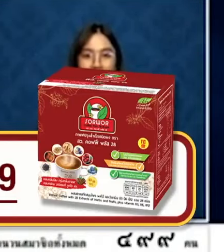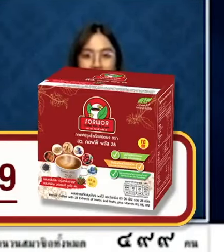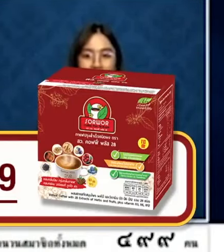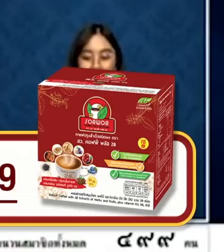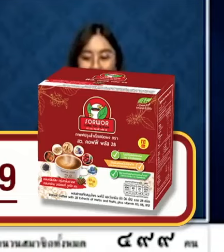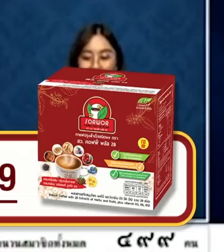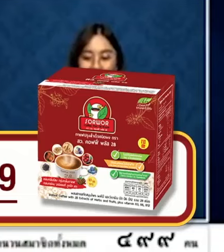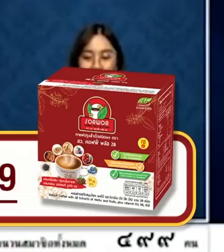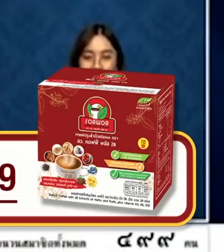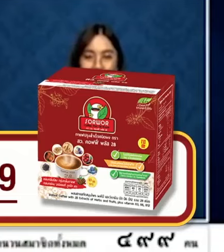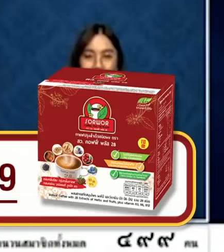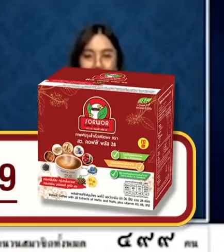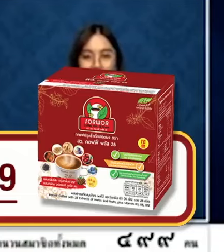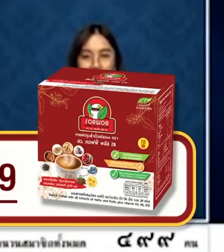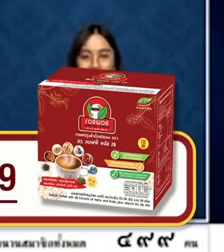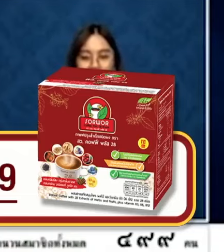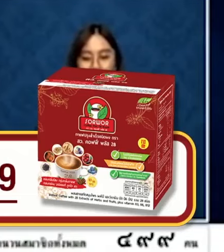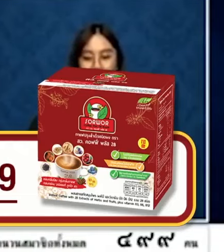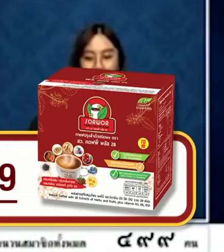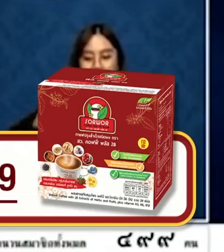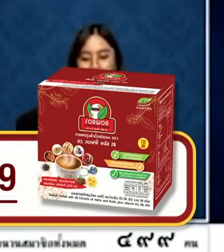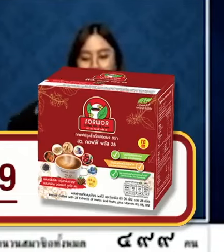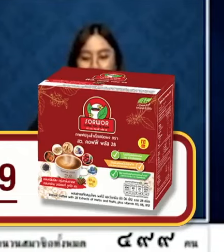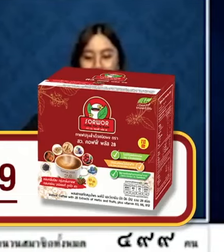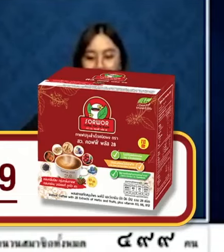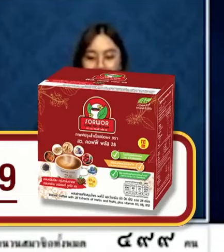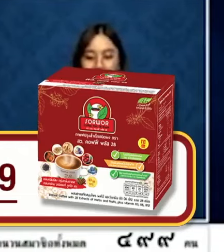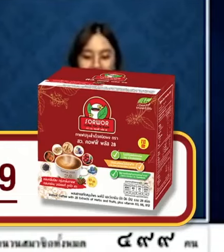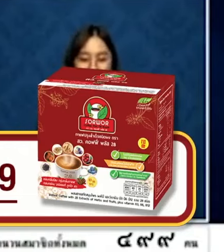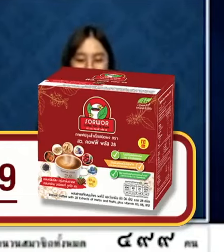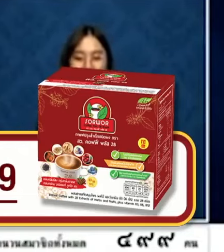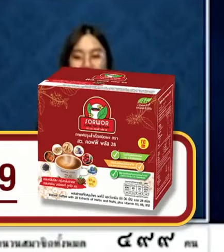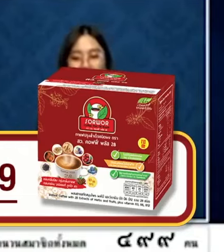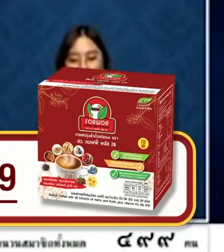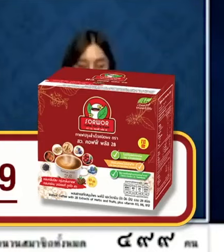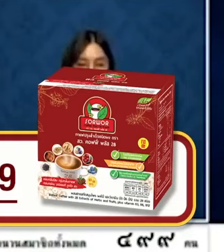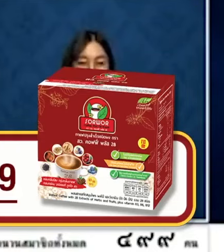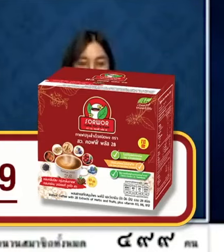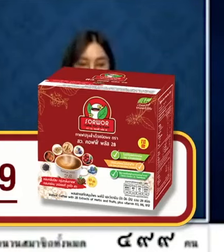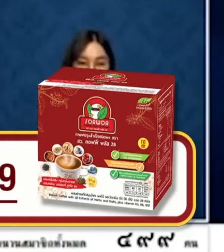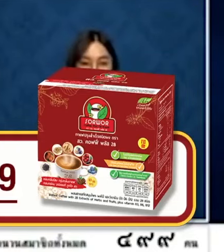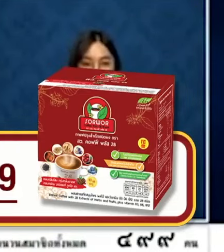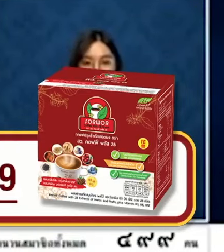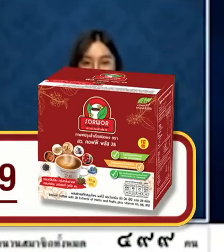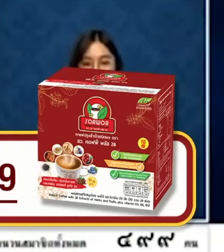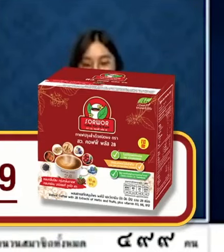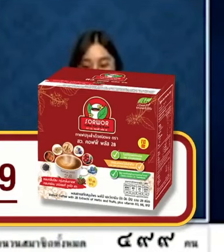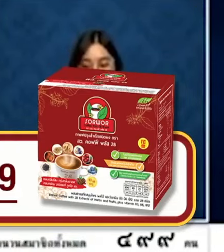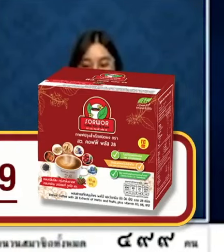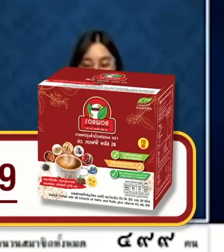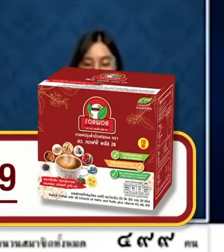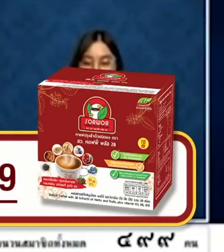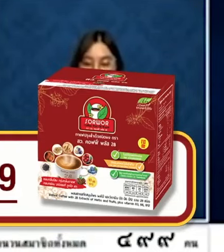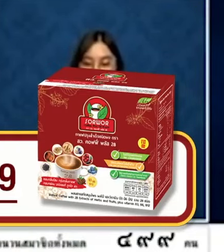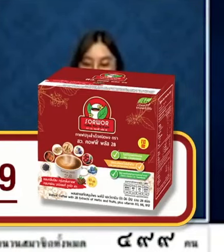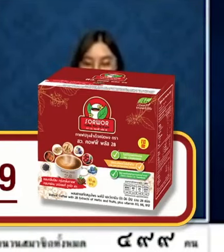ใช้จ่ายระหว่างปีงบประมาณงบกลางปีจะไปใช้จ่ายข้ามปีมันทำไม่ได้ถือว่าจะผิ